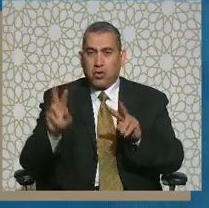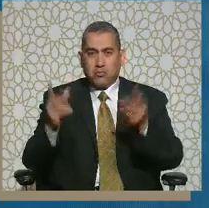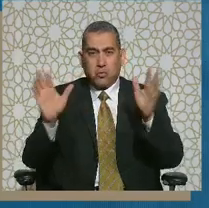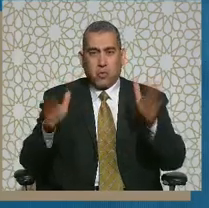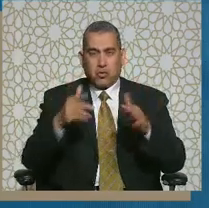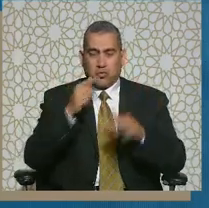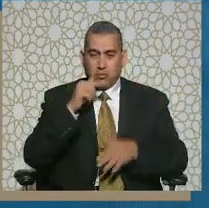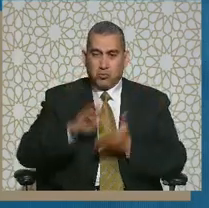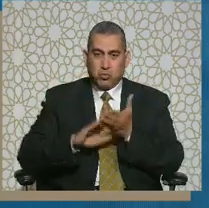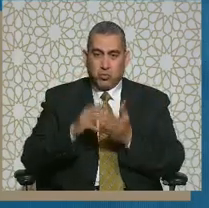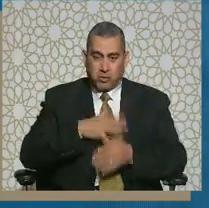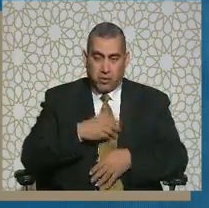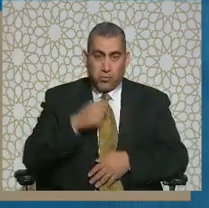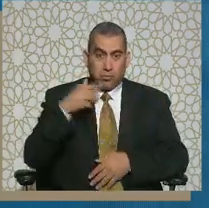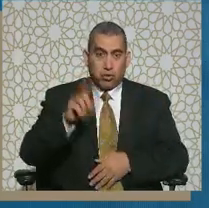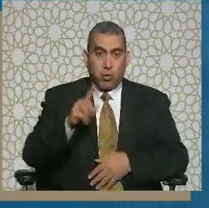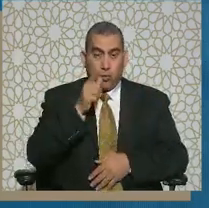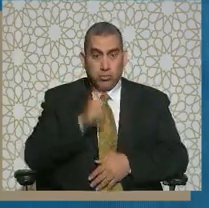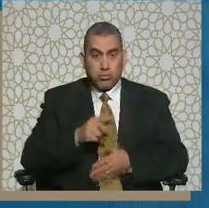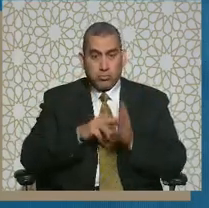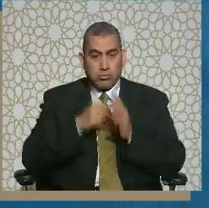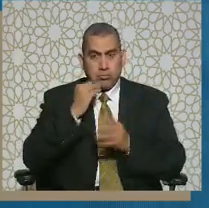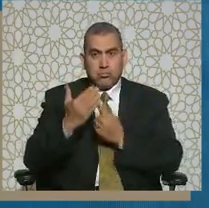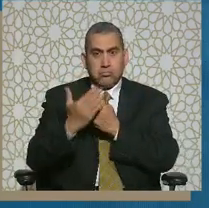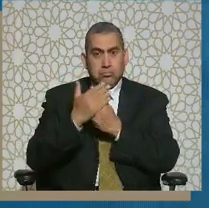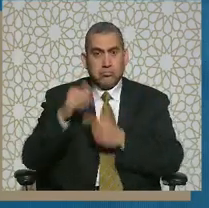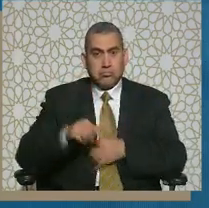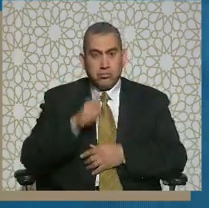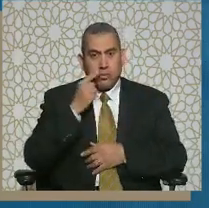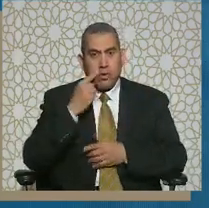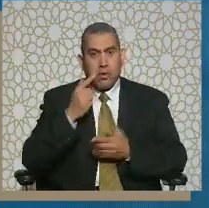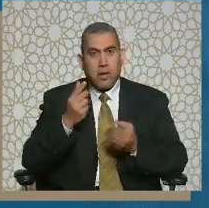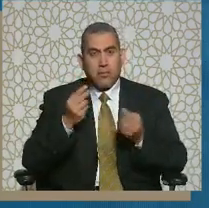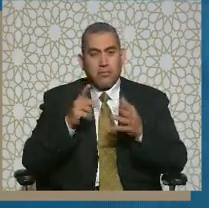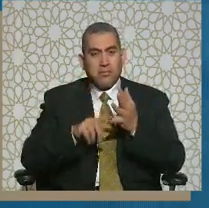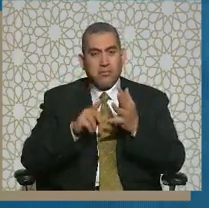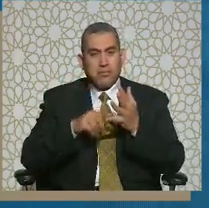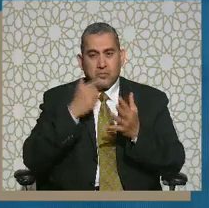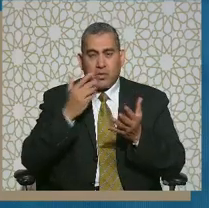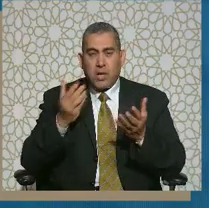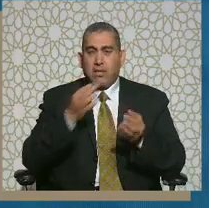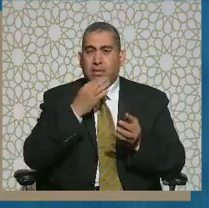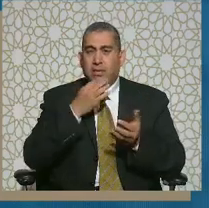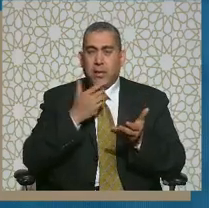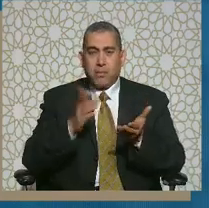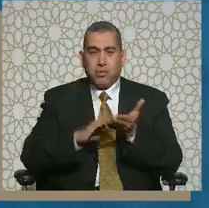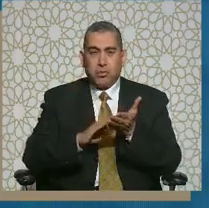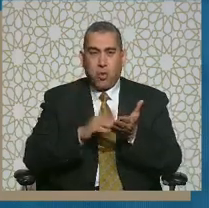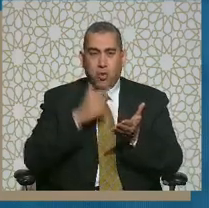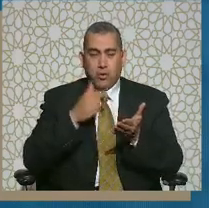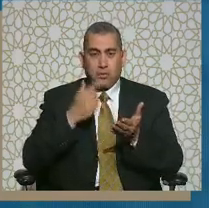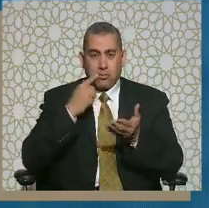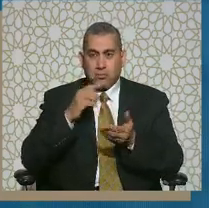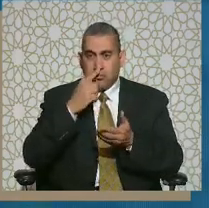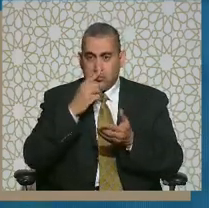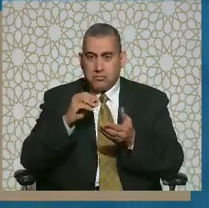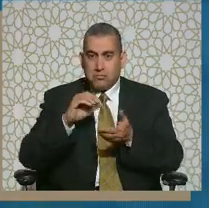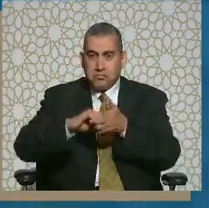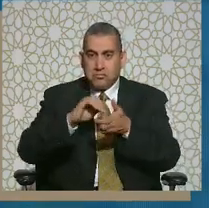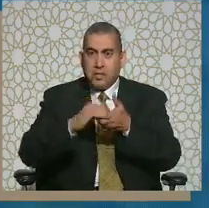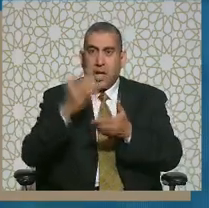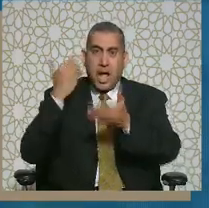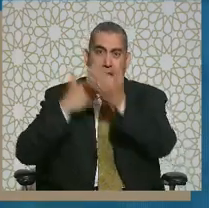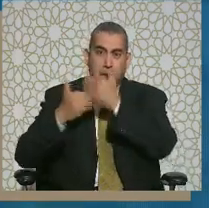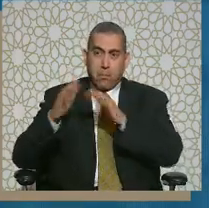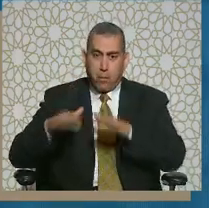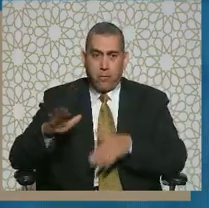فيها ان وجودها في حياتنا امان وسند نادره او تكد تكون مش موجوده مع ان العلاقات الصادقه موجوده